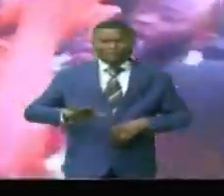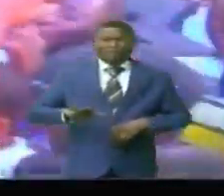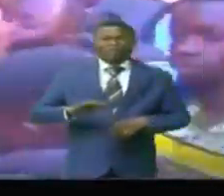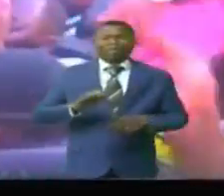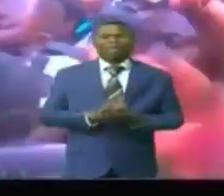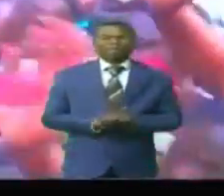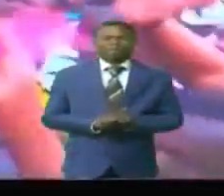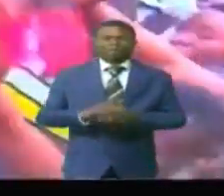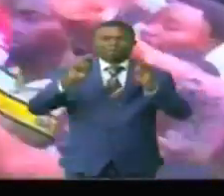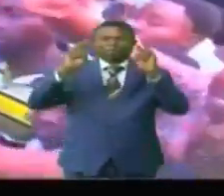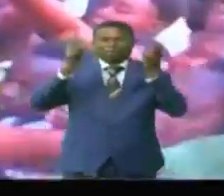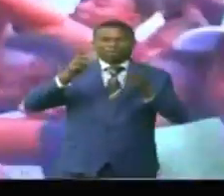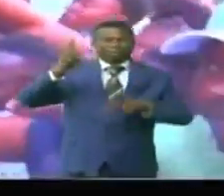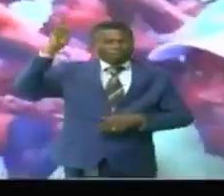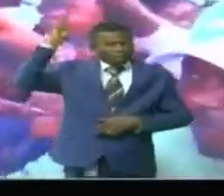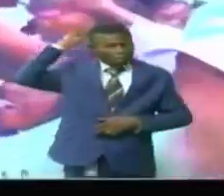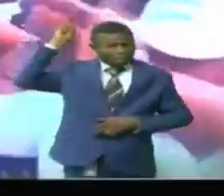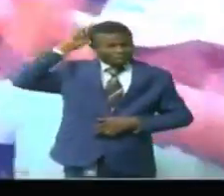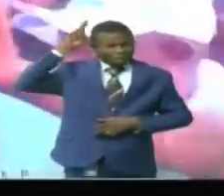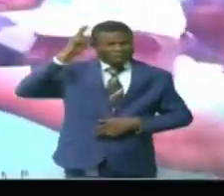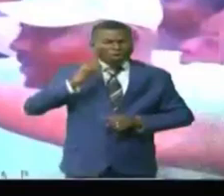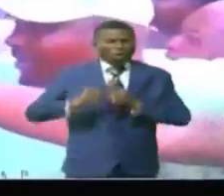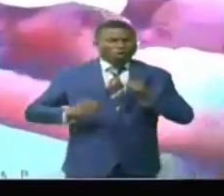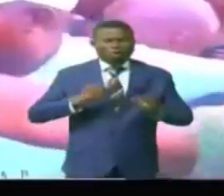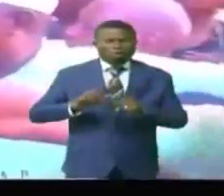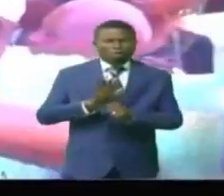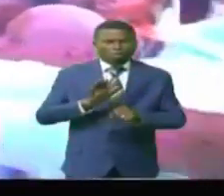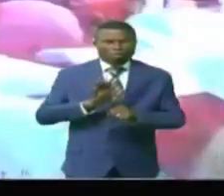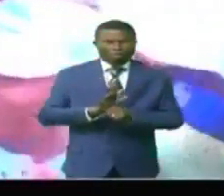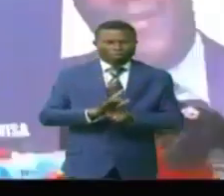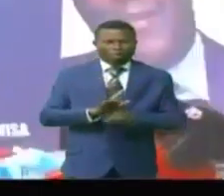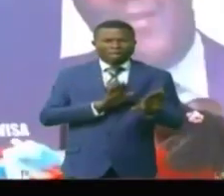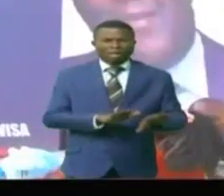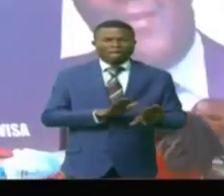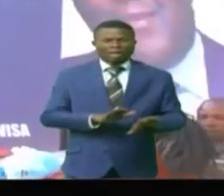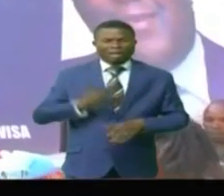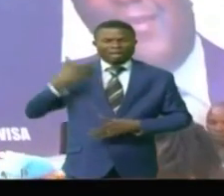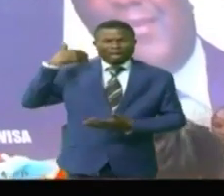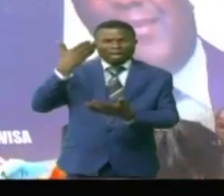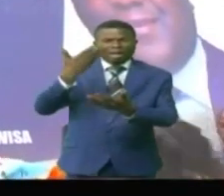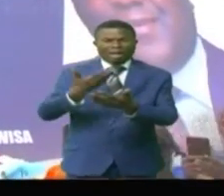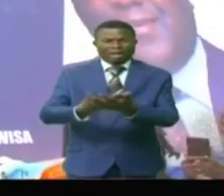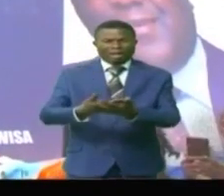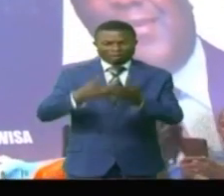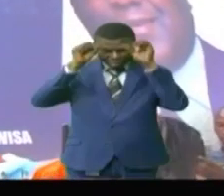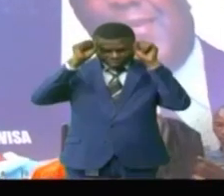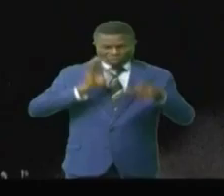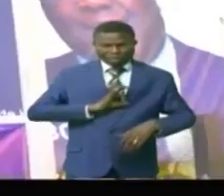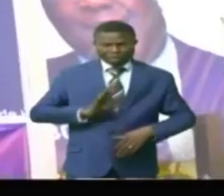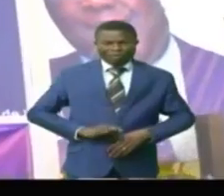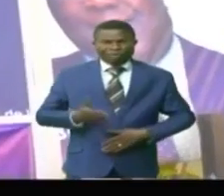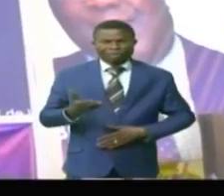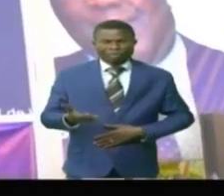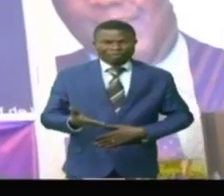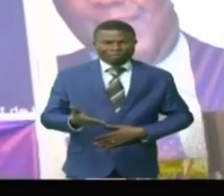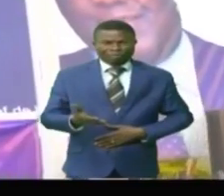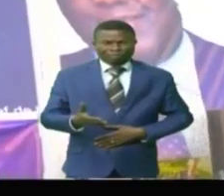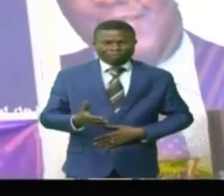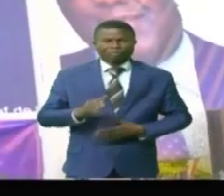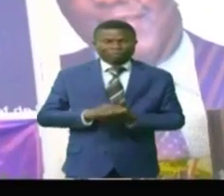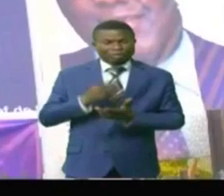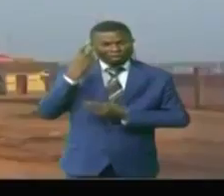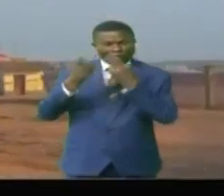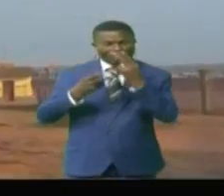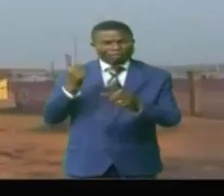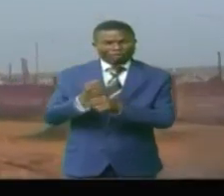C'est une ville de Kolwezi en ébullition qui vit dans l'attente de l'arrivée du président de la République, Félix Antoine Tshisekedi Tshilombo, qui effectue une visite